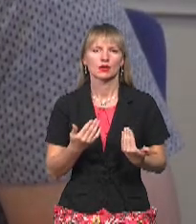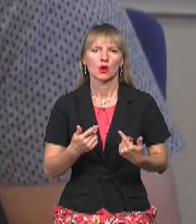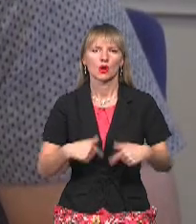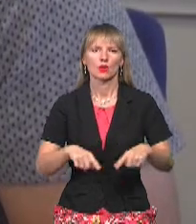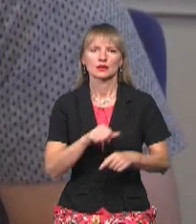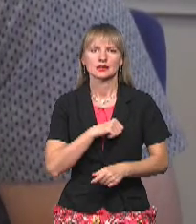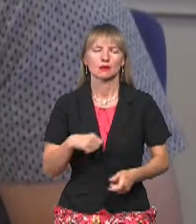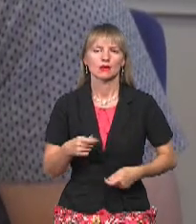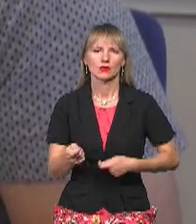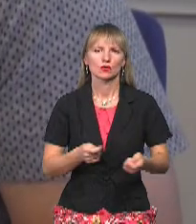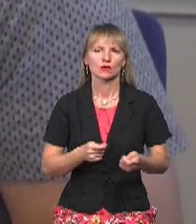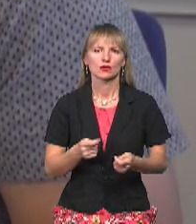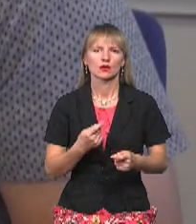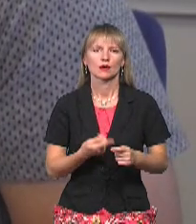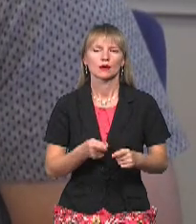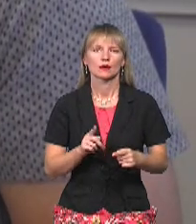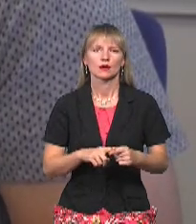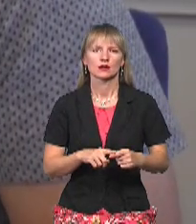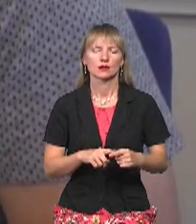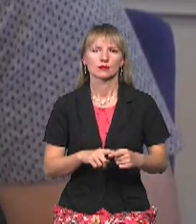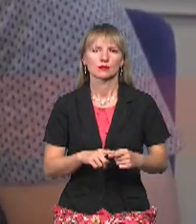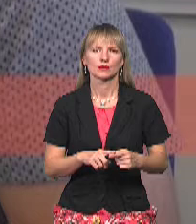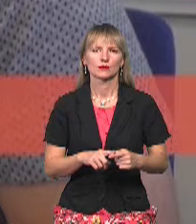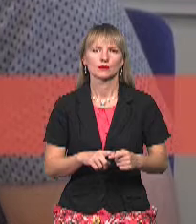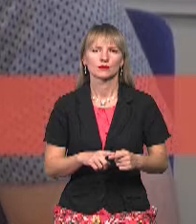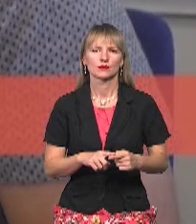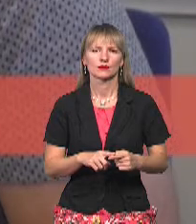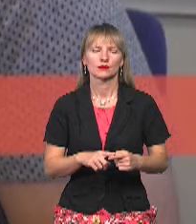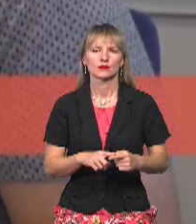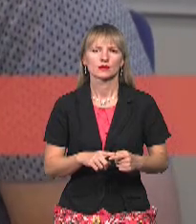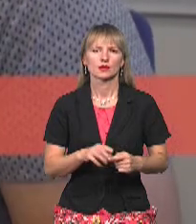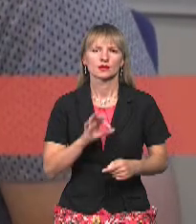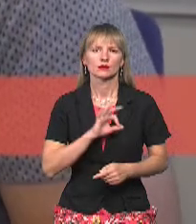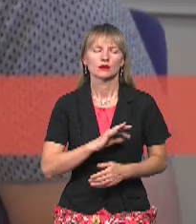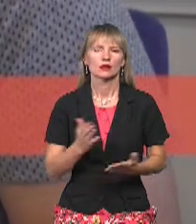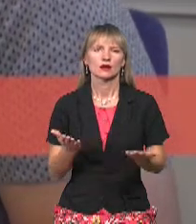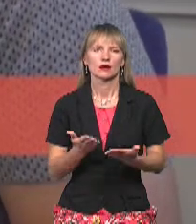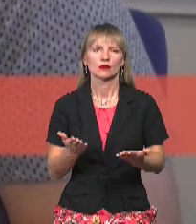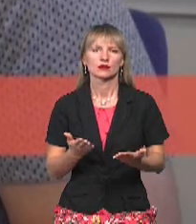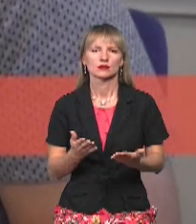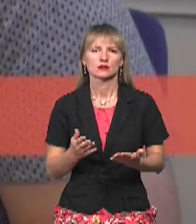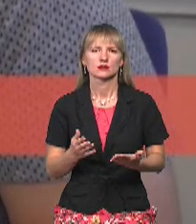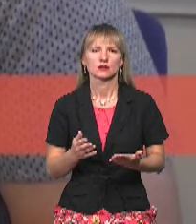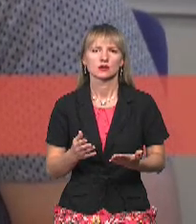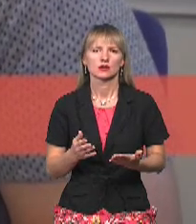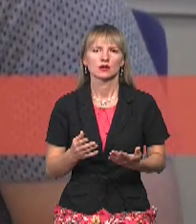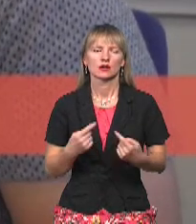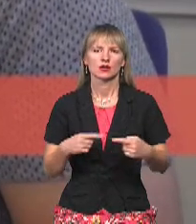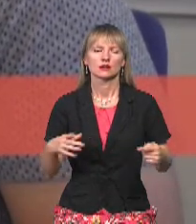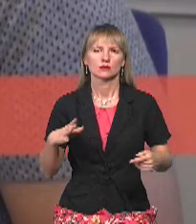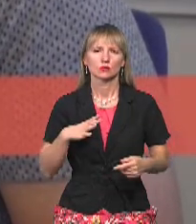місцевого самоврядування. Тобто скоординувати роботу десь якось дуже на часі тяжко буває.